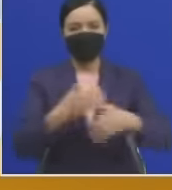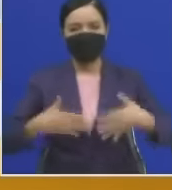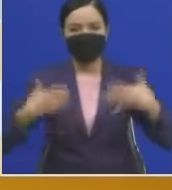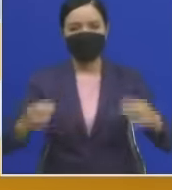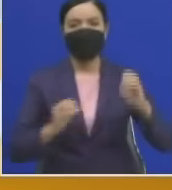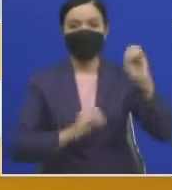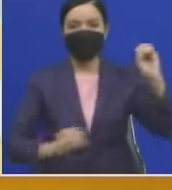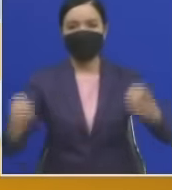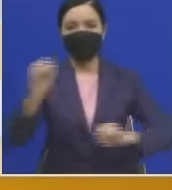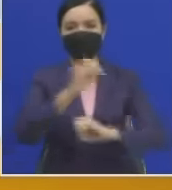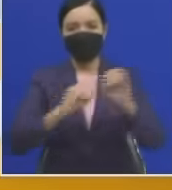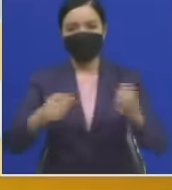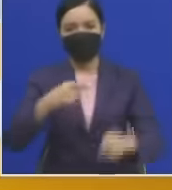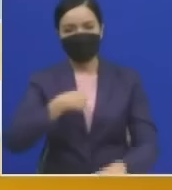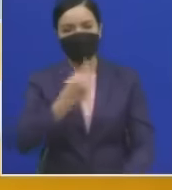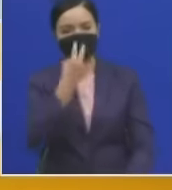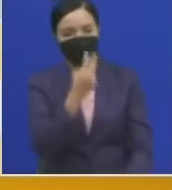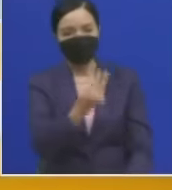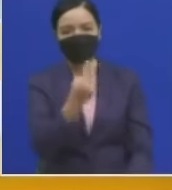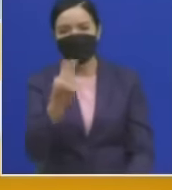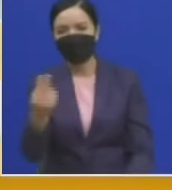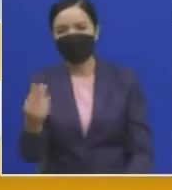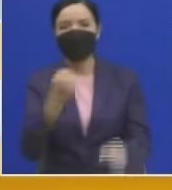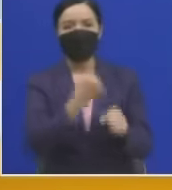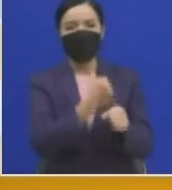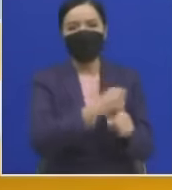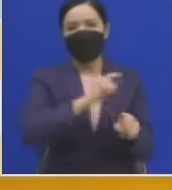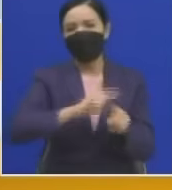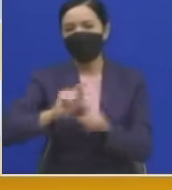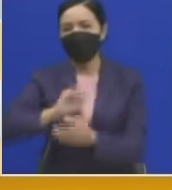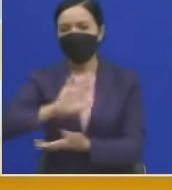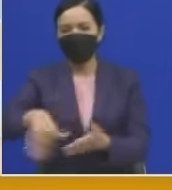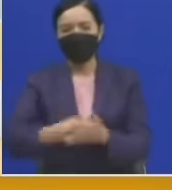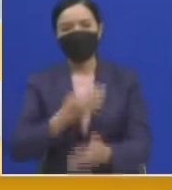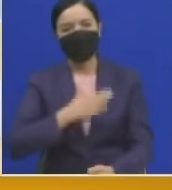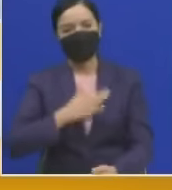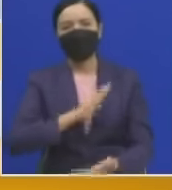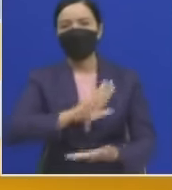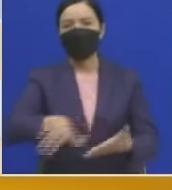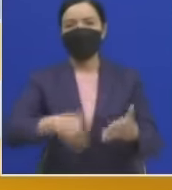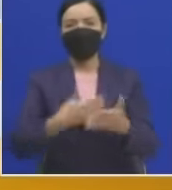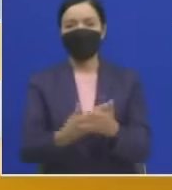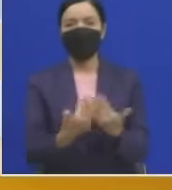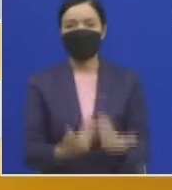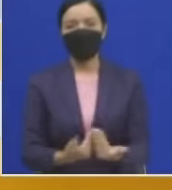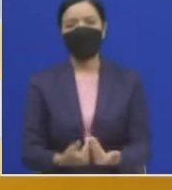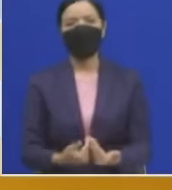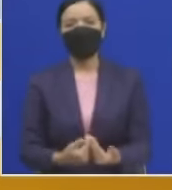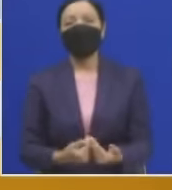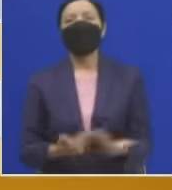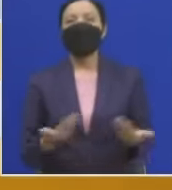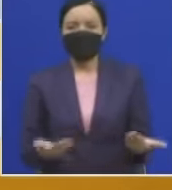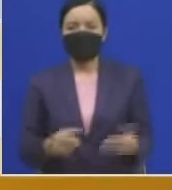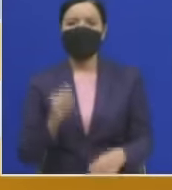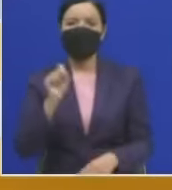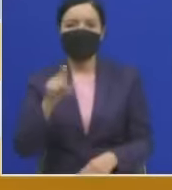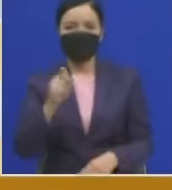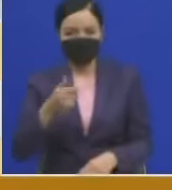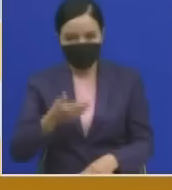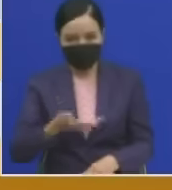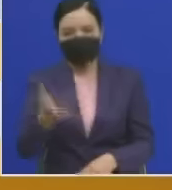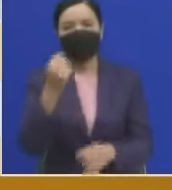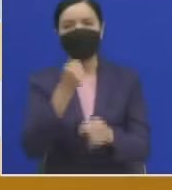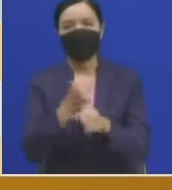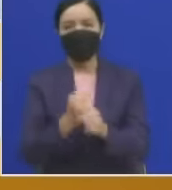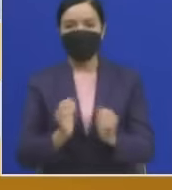ปลอดภัยผมติดตามทุกงานอยู่แล้วก็มีความพอใจทุกเรื่องตอนนี้แล้วไม่ได้นิ่งนอนใจก็จะเร่งนะ